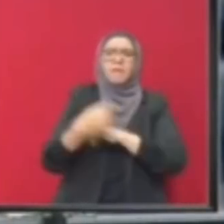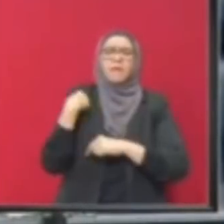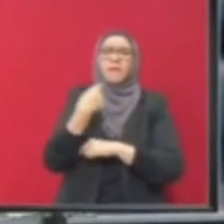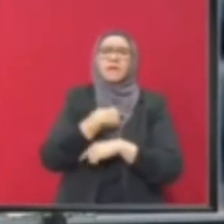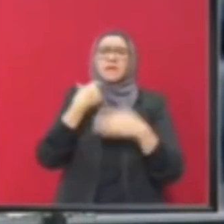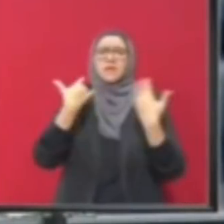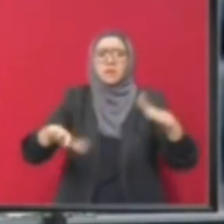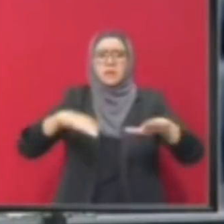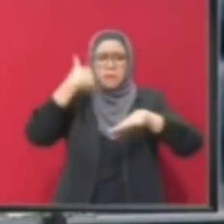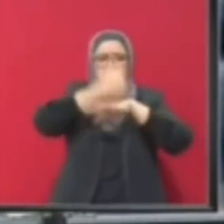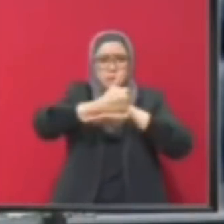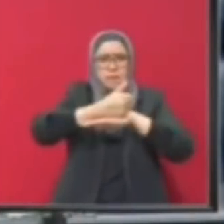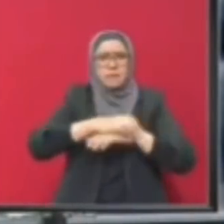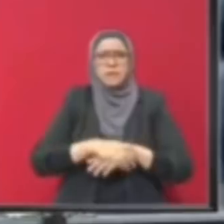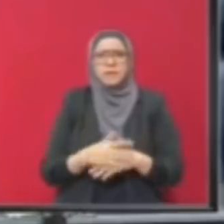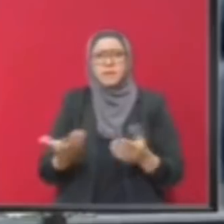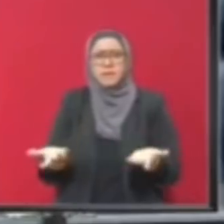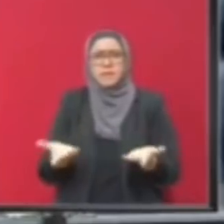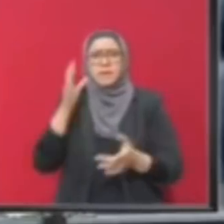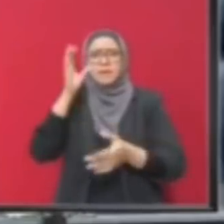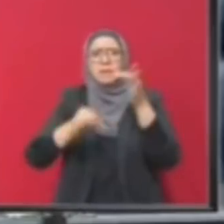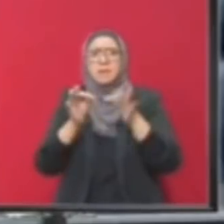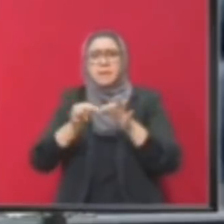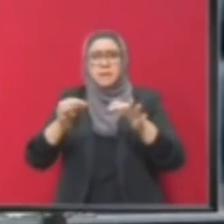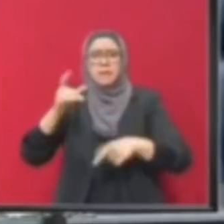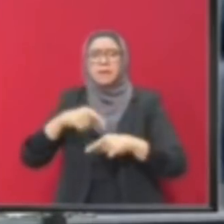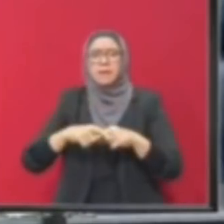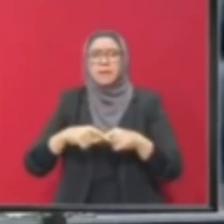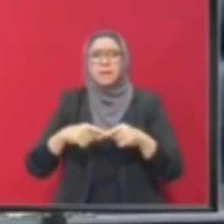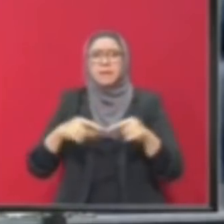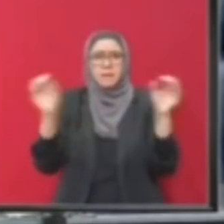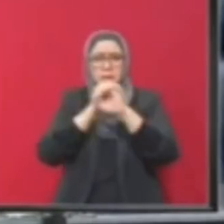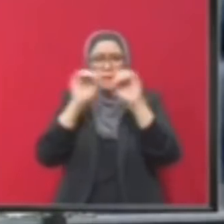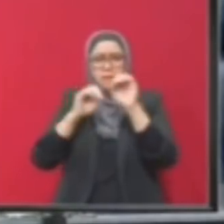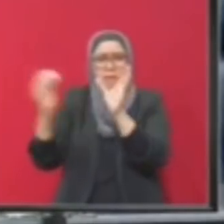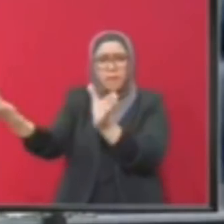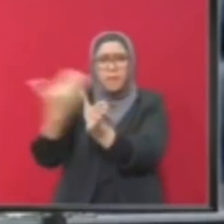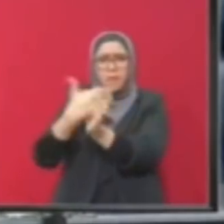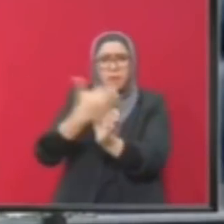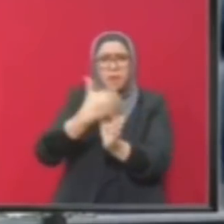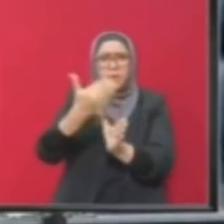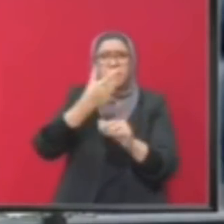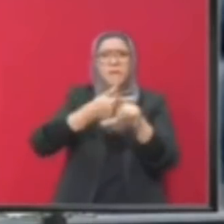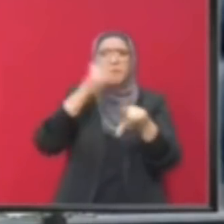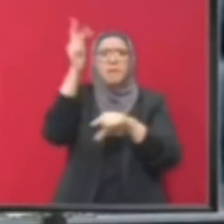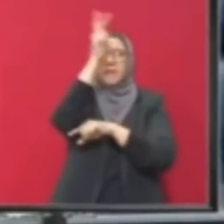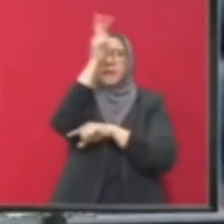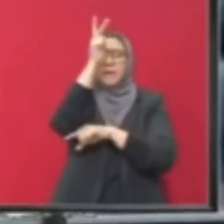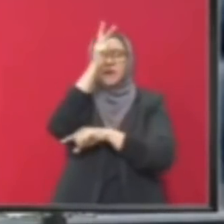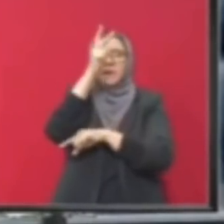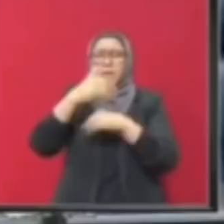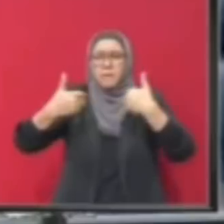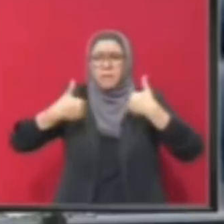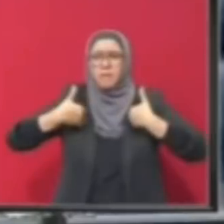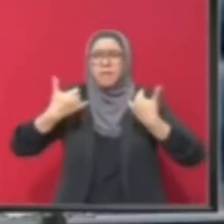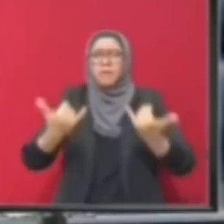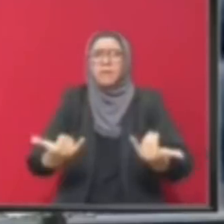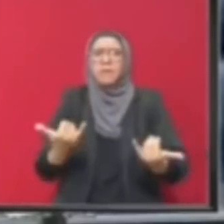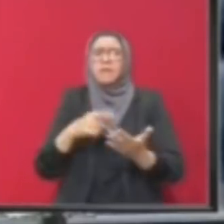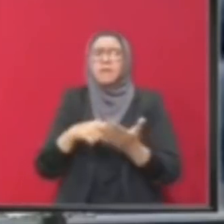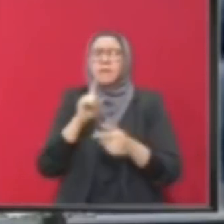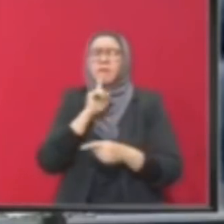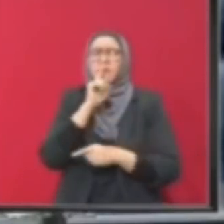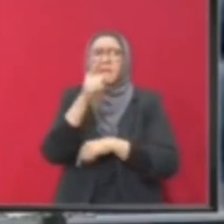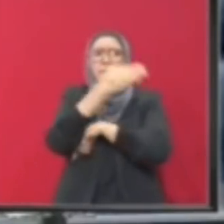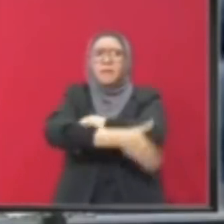ada. Ya, yang kita nyatakan, kalaulah sekiranya tidak ada gangguan daripada kerajaan yang ada pada hari ini,